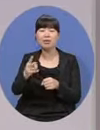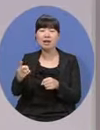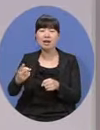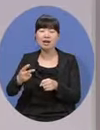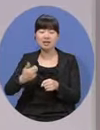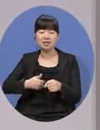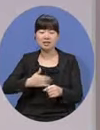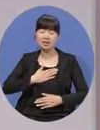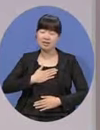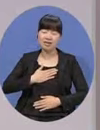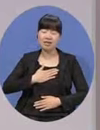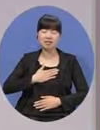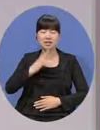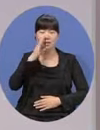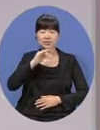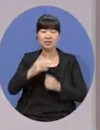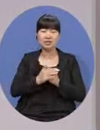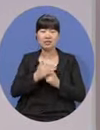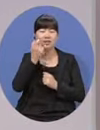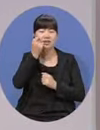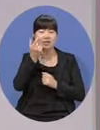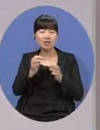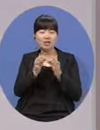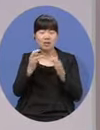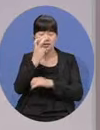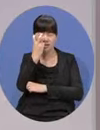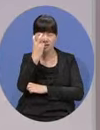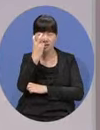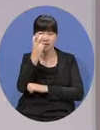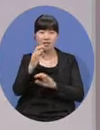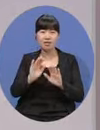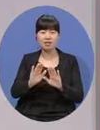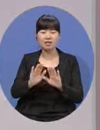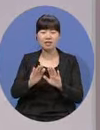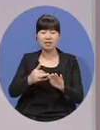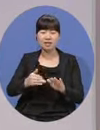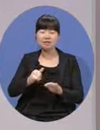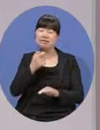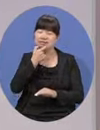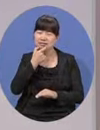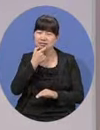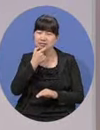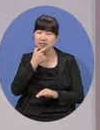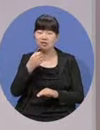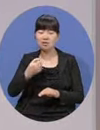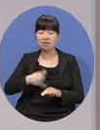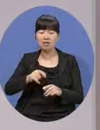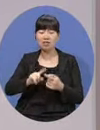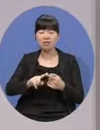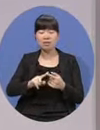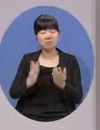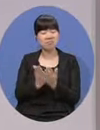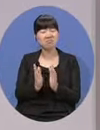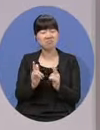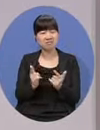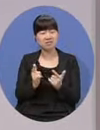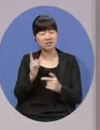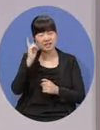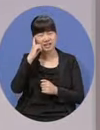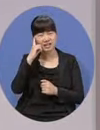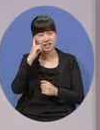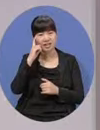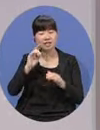정서상 안 좋다고 생각을 해서 한 6개월 정 동안 지켜보다가 아니면 아이가 싫다고 한다거나 지금 아이한테 아 우리하고 안 맞다라고